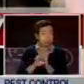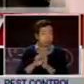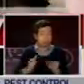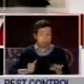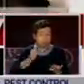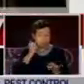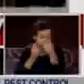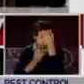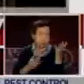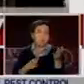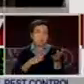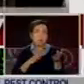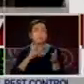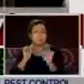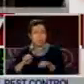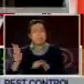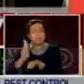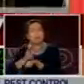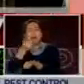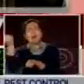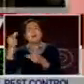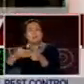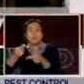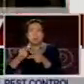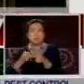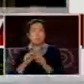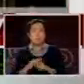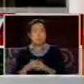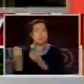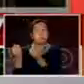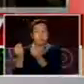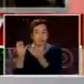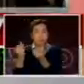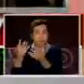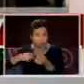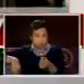kadali-dali, di gamitin niya pangalan ng iba. Lahat naman kayo, hindi naman lahat. Marami sa atin